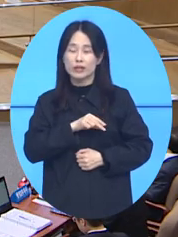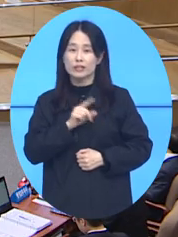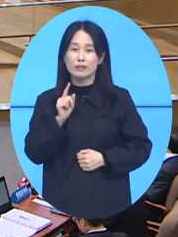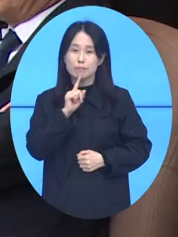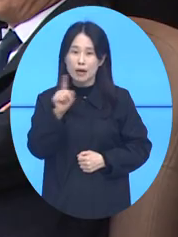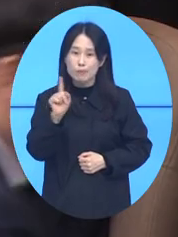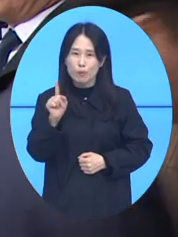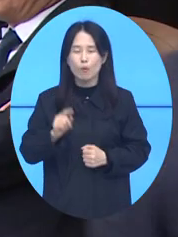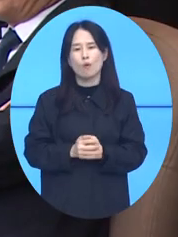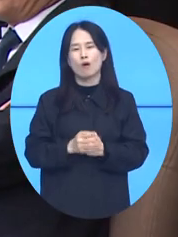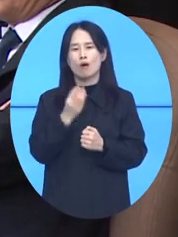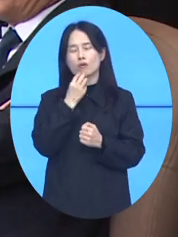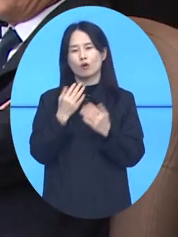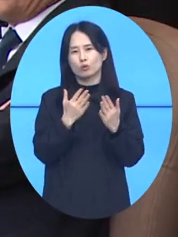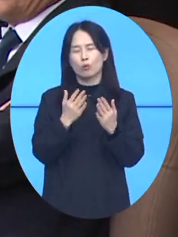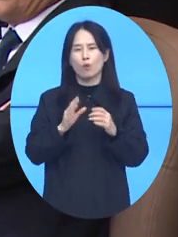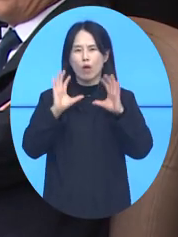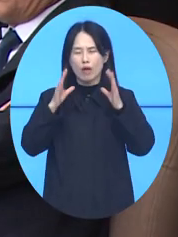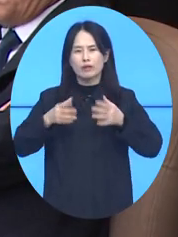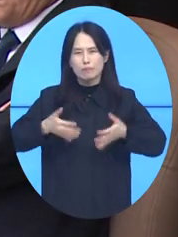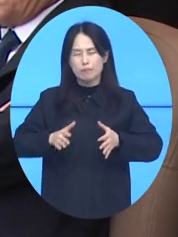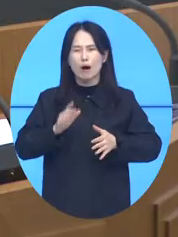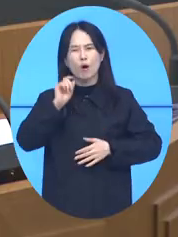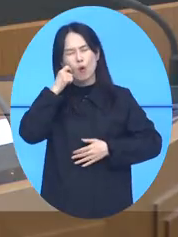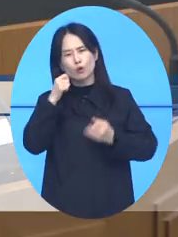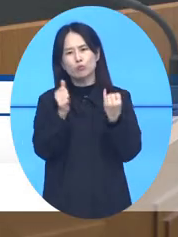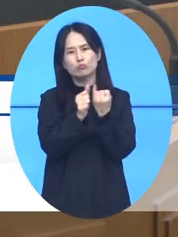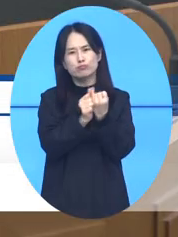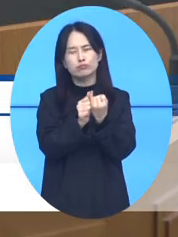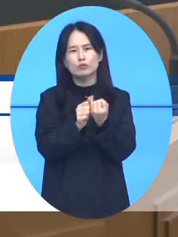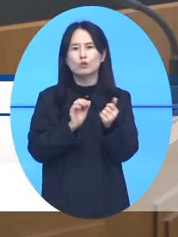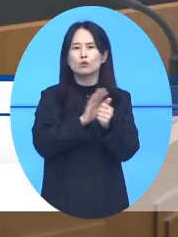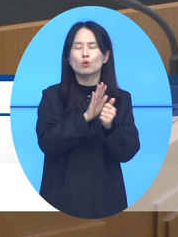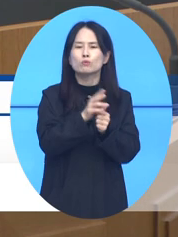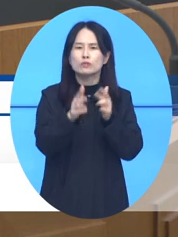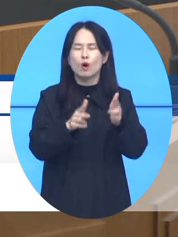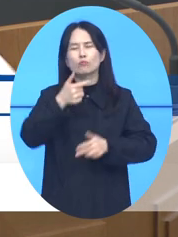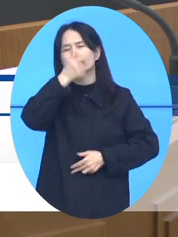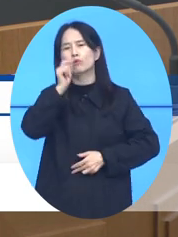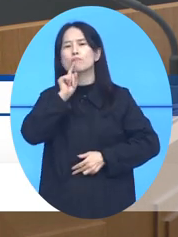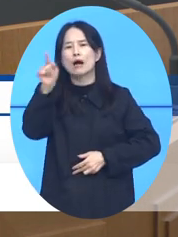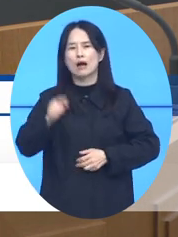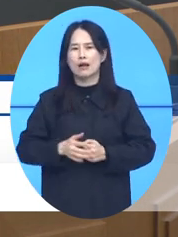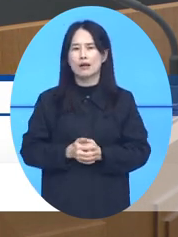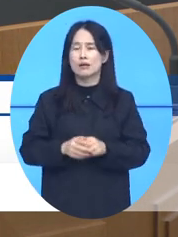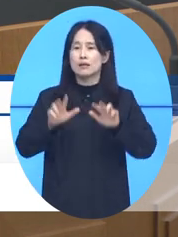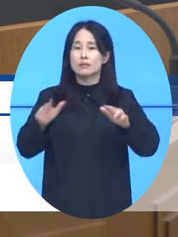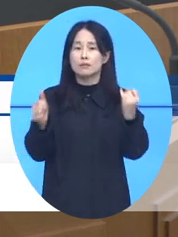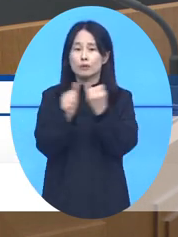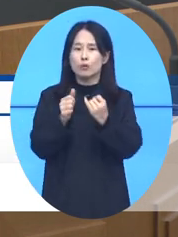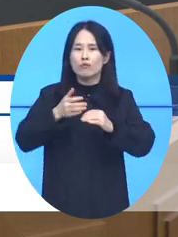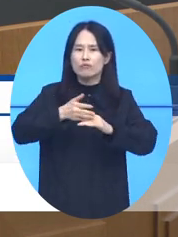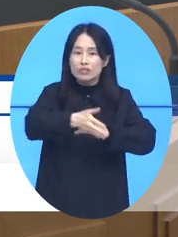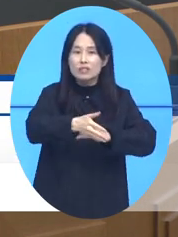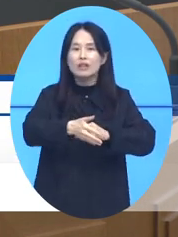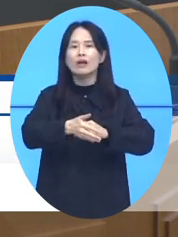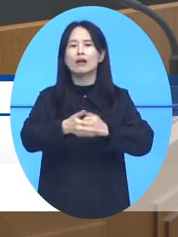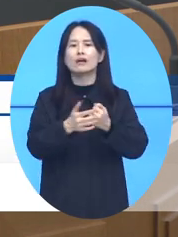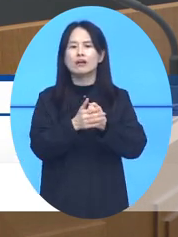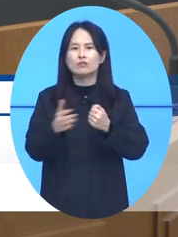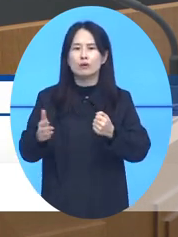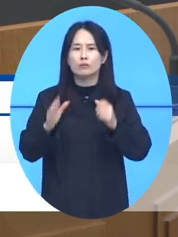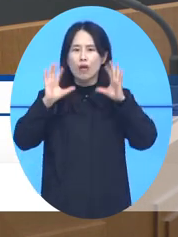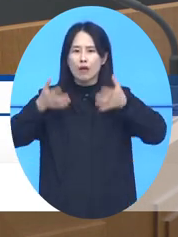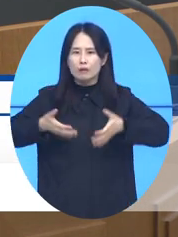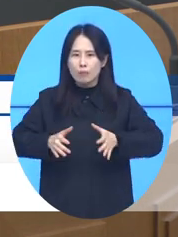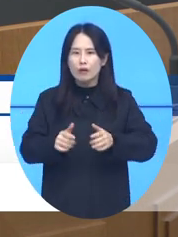난임부부 시설 지원 사업이 미흡하다고 지적했습니다. 최근 혼인 연령이 높아지면서 출산율을 높이기 위한